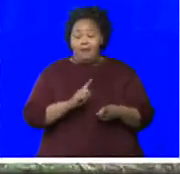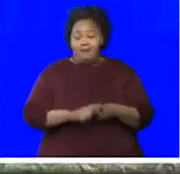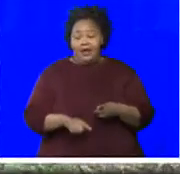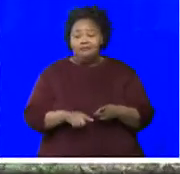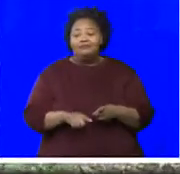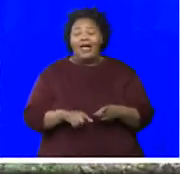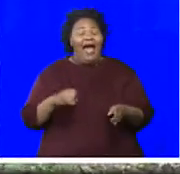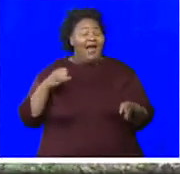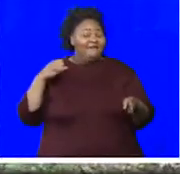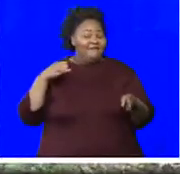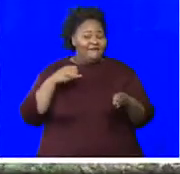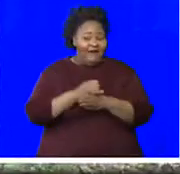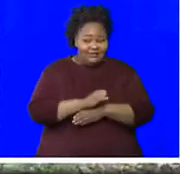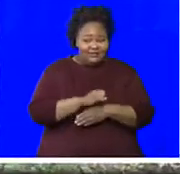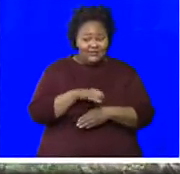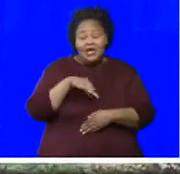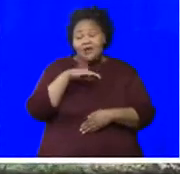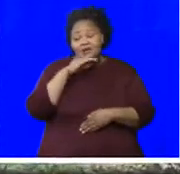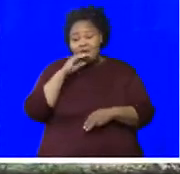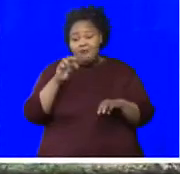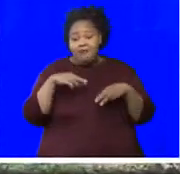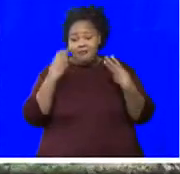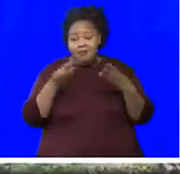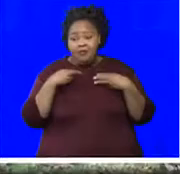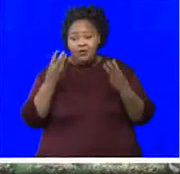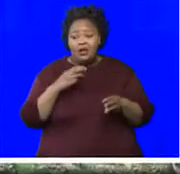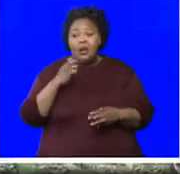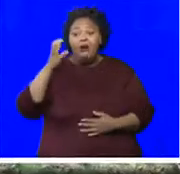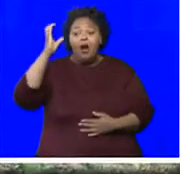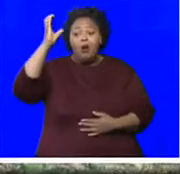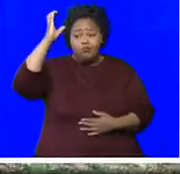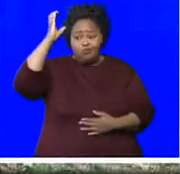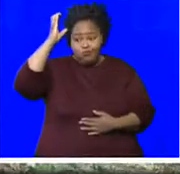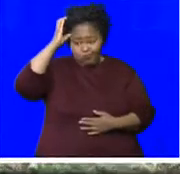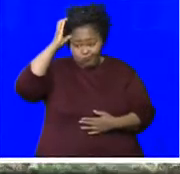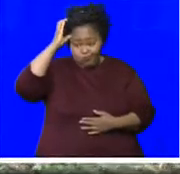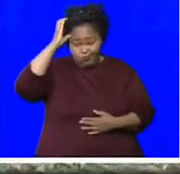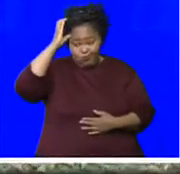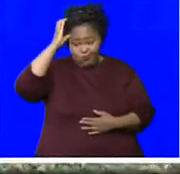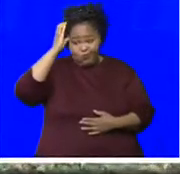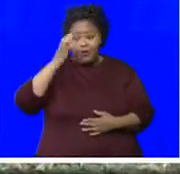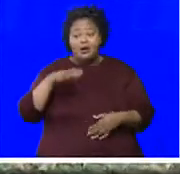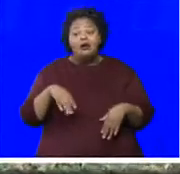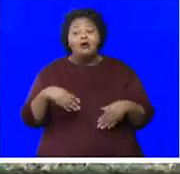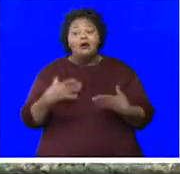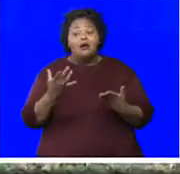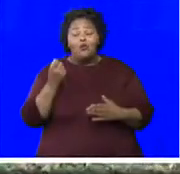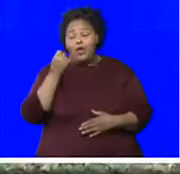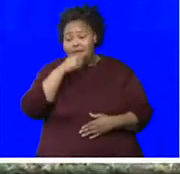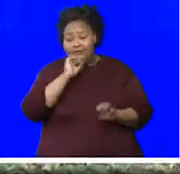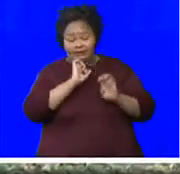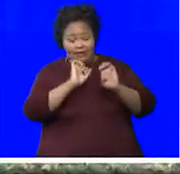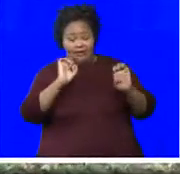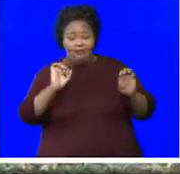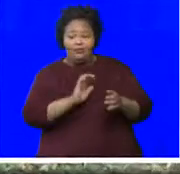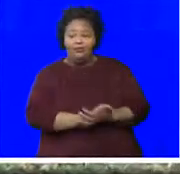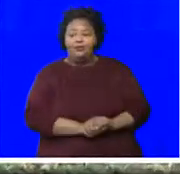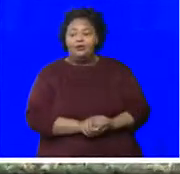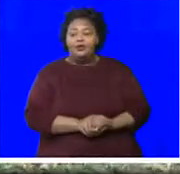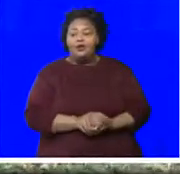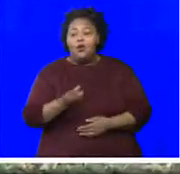vele nathi sibuka lokuthi ma condition adlala ngawo ama pro abanjani. So yasithokotile nathi sesi